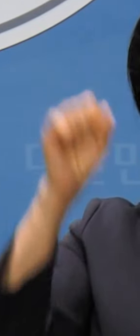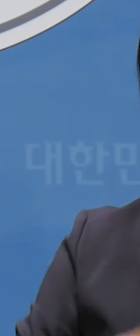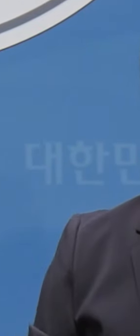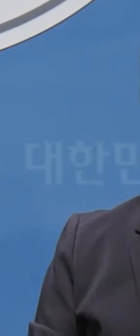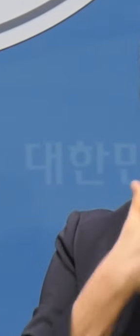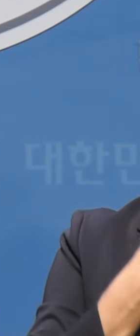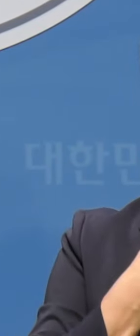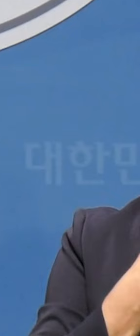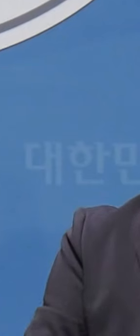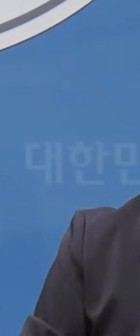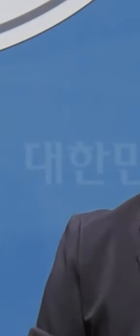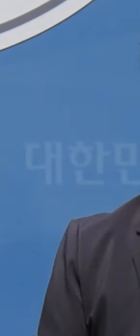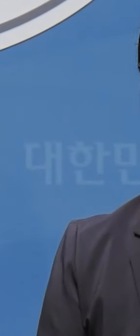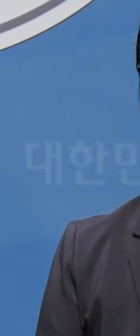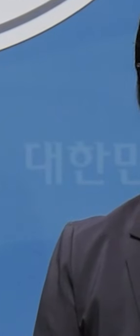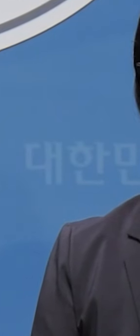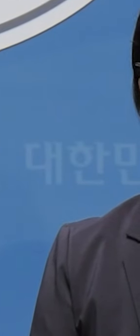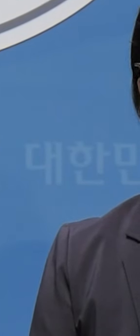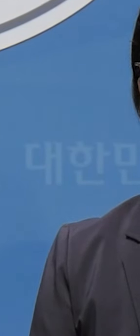수 없습니다.